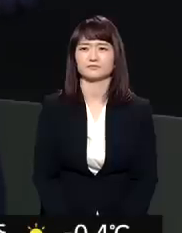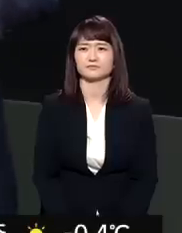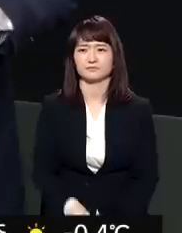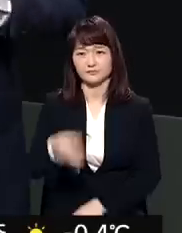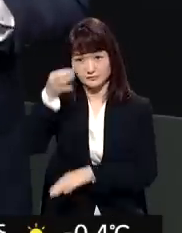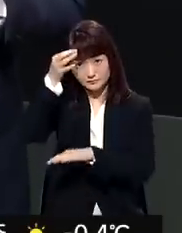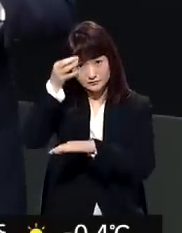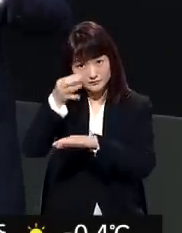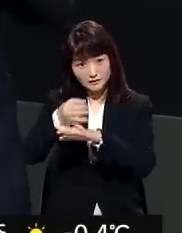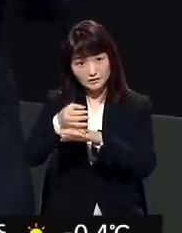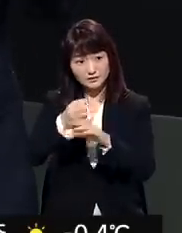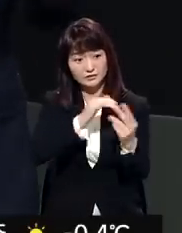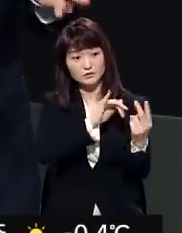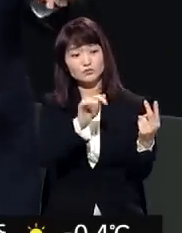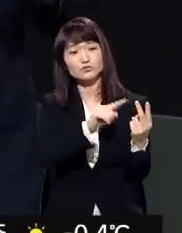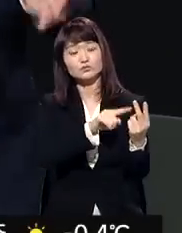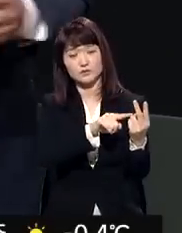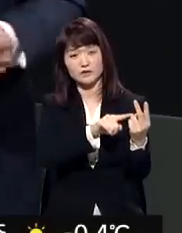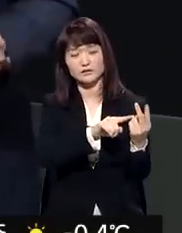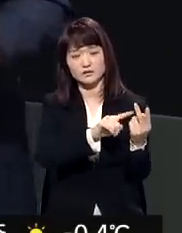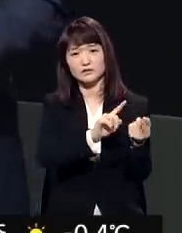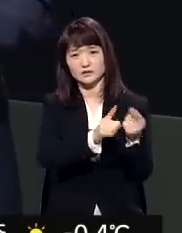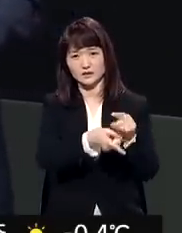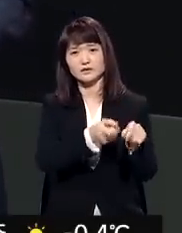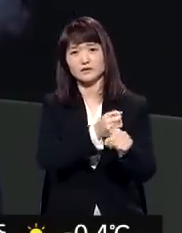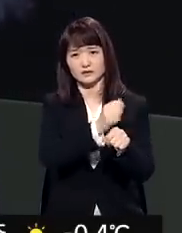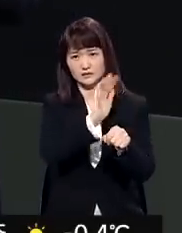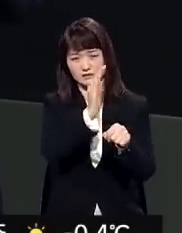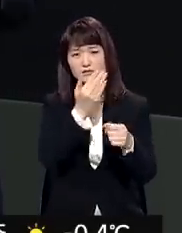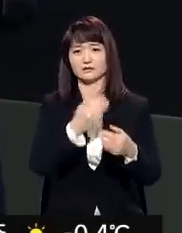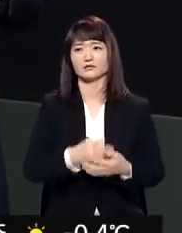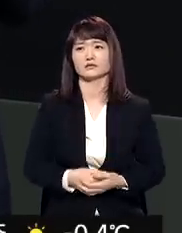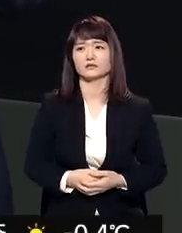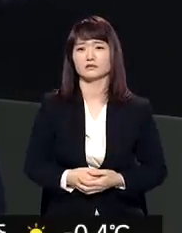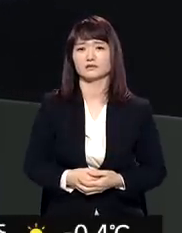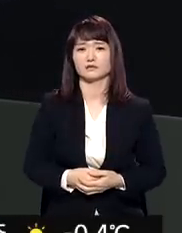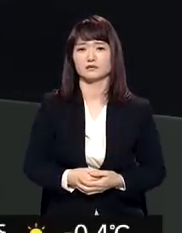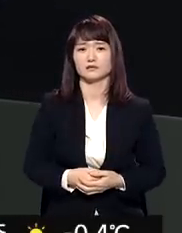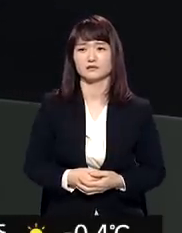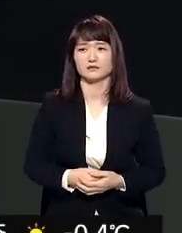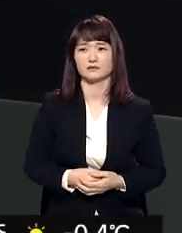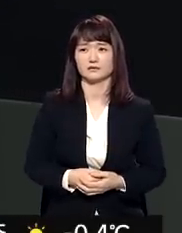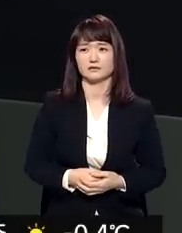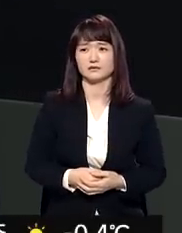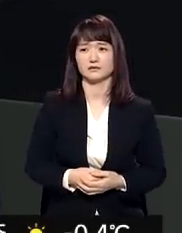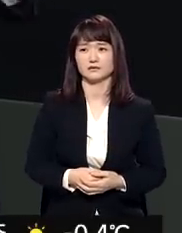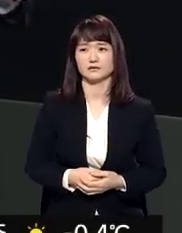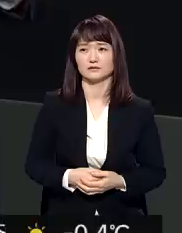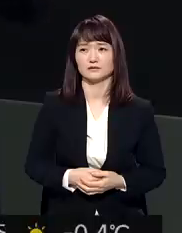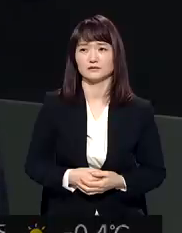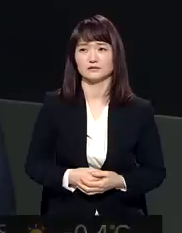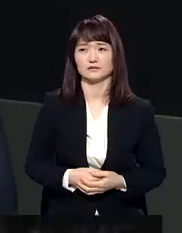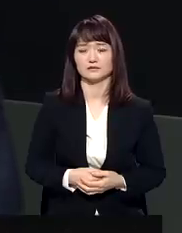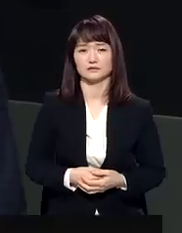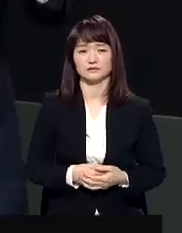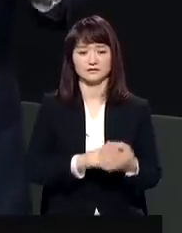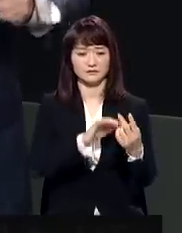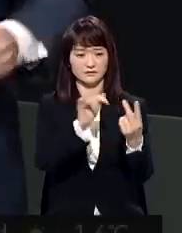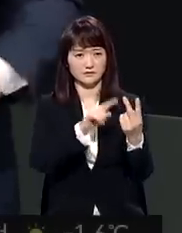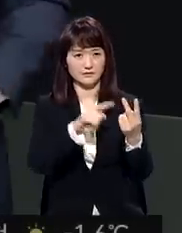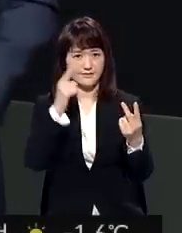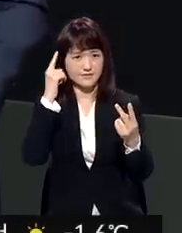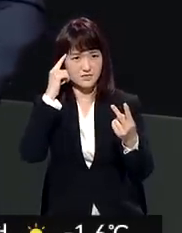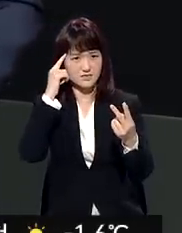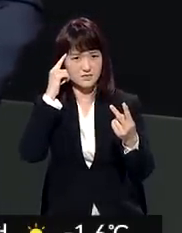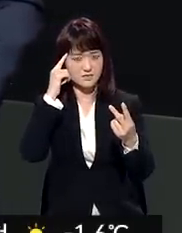저 사람들이 해야 되는 거고요 아니 그러니까 팀장님 말씀도 맞죠 그런데 그보다 조금만 좀 강하게 야 이놈들 정신